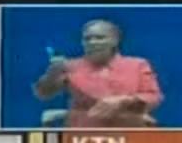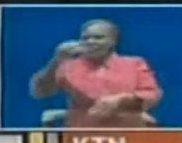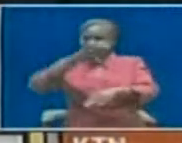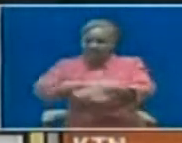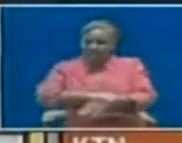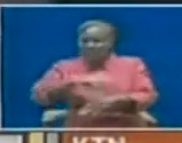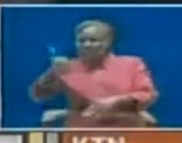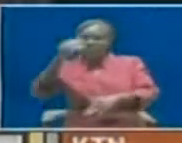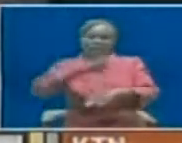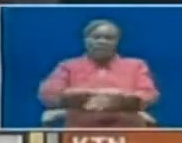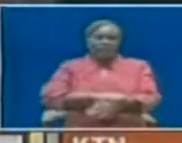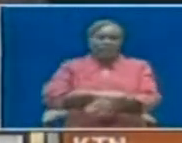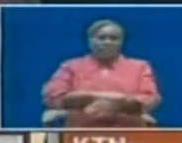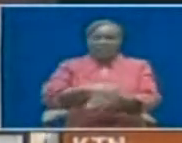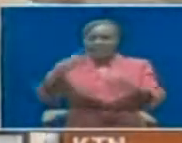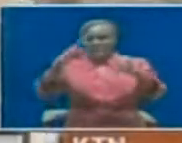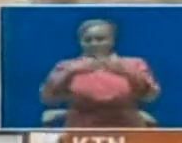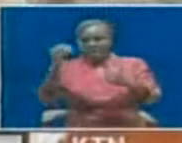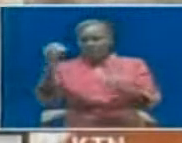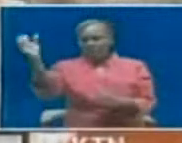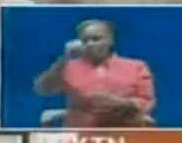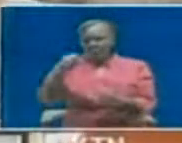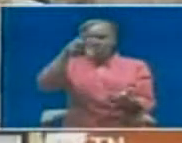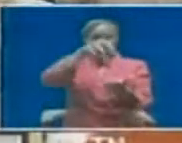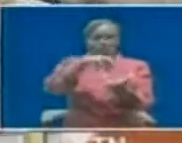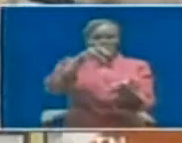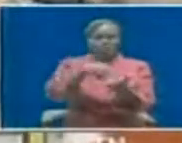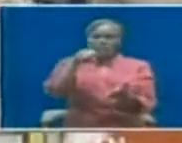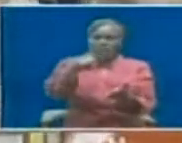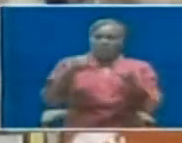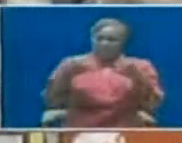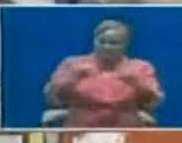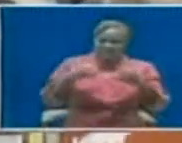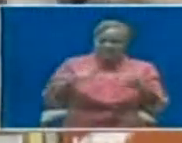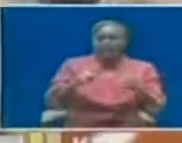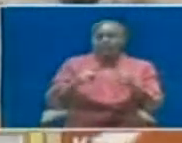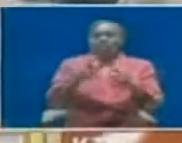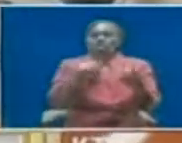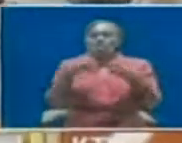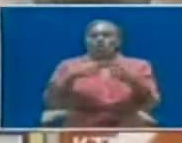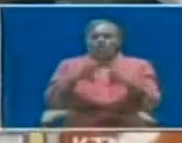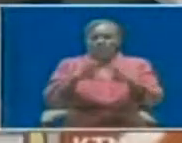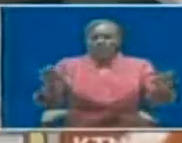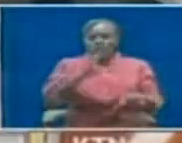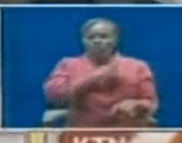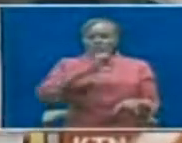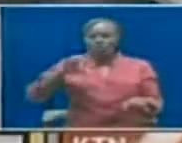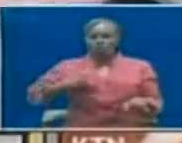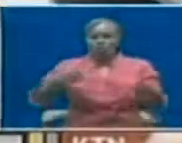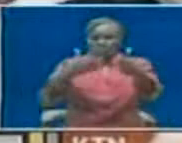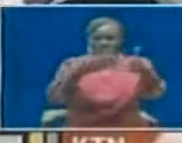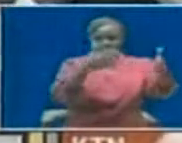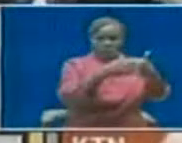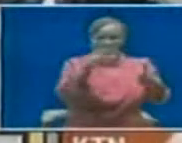wapate na wengine wapate. Sisi tupate 80%. Hali hii ilizuka pale watu 10 waliojaribu kuzungumza na mwenyekiti wa tume hiyo walizuiliwa huku